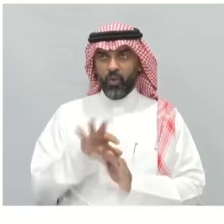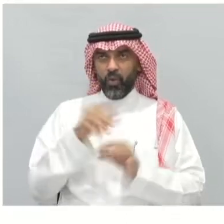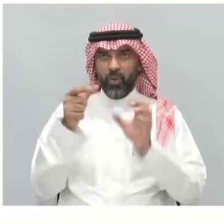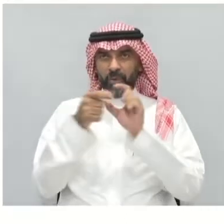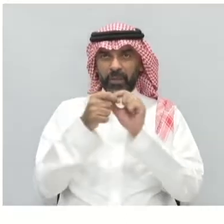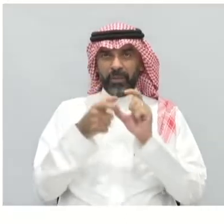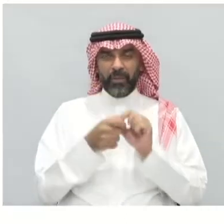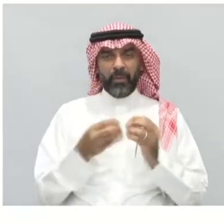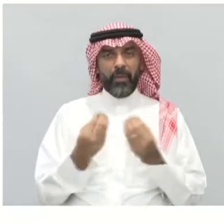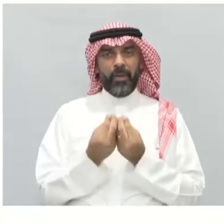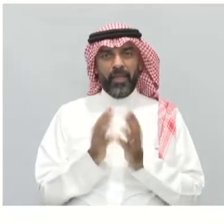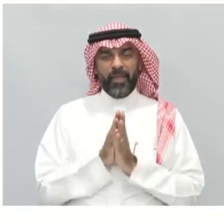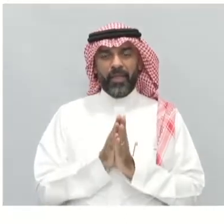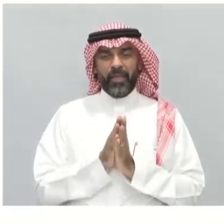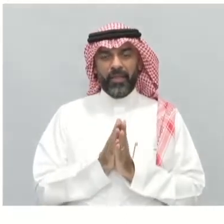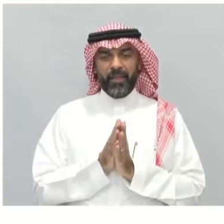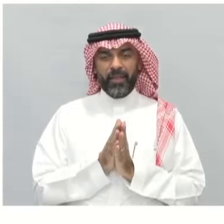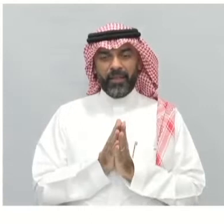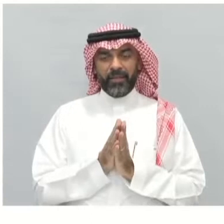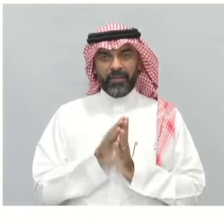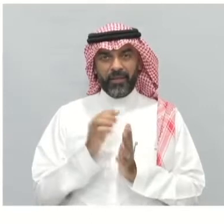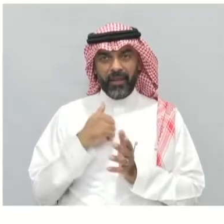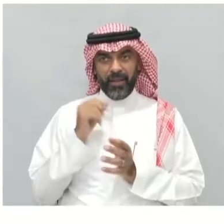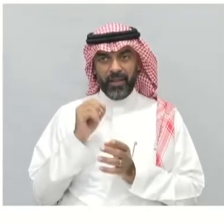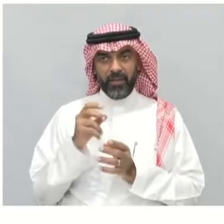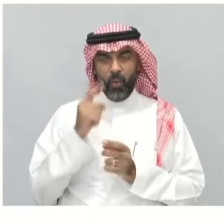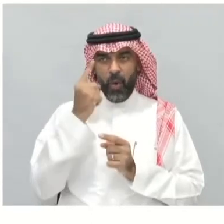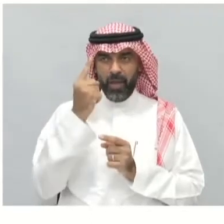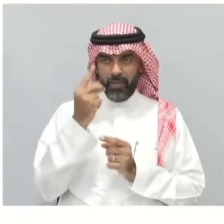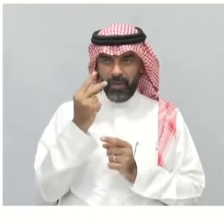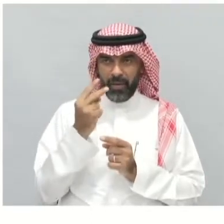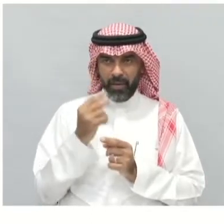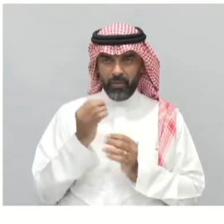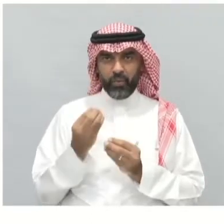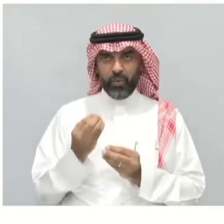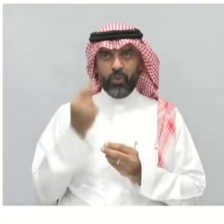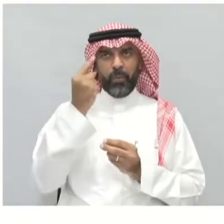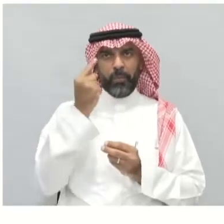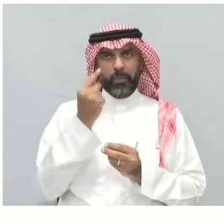مرتبطه في بعض اذا راح ناخذها واحده واحده